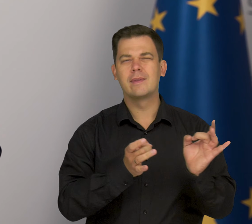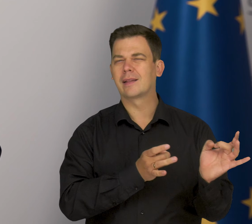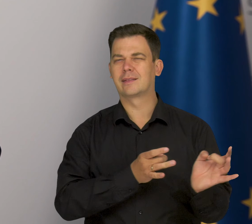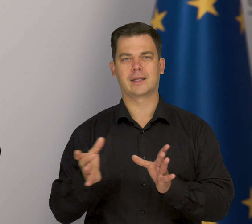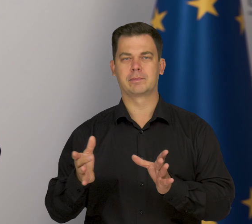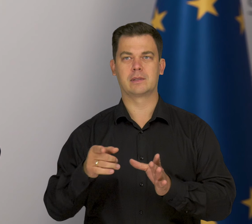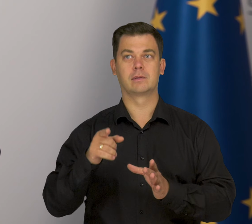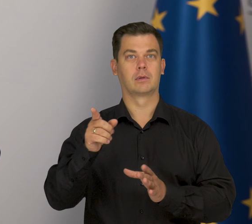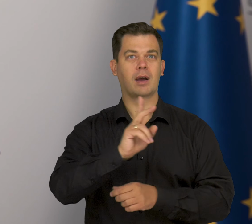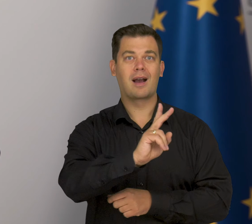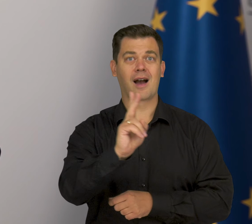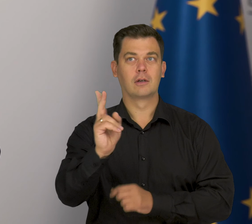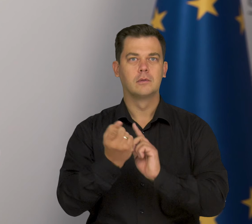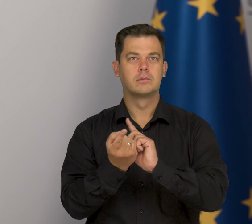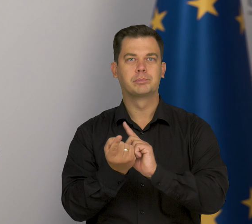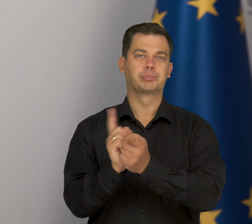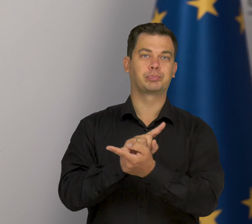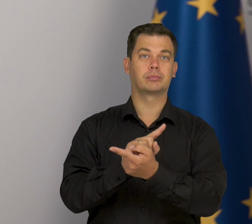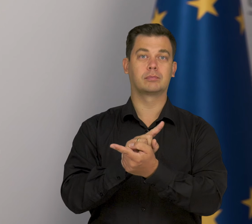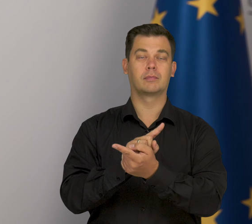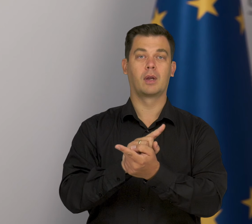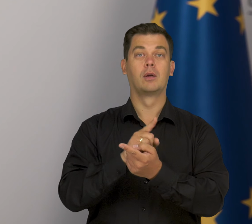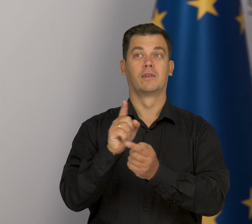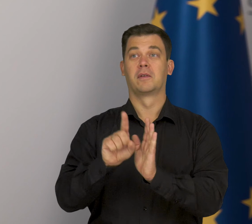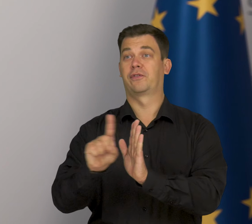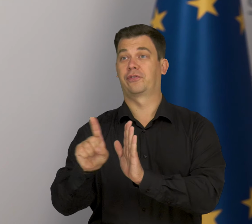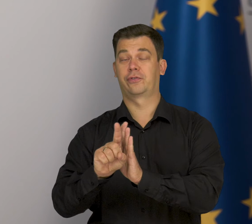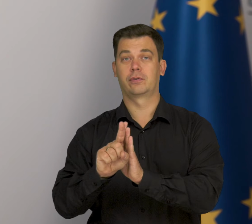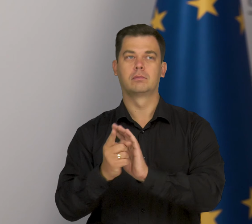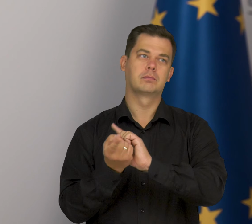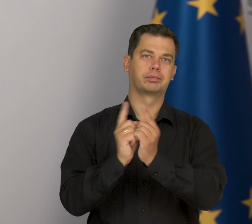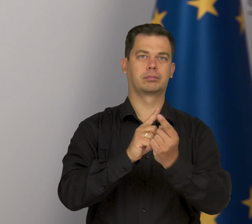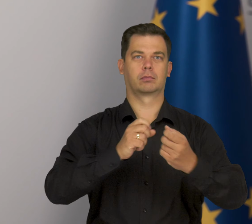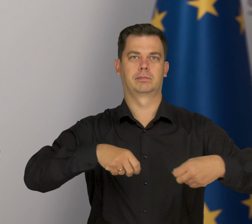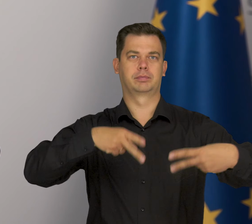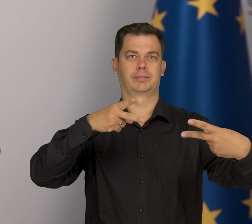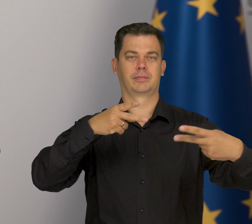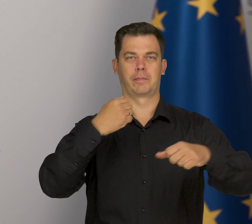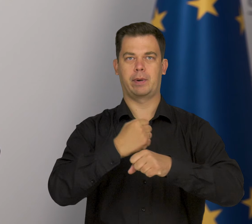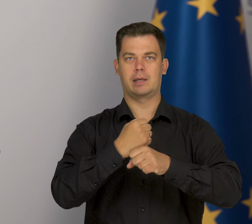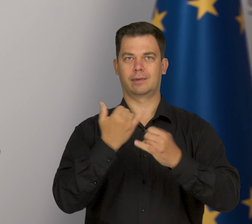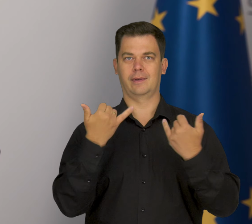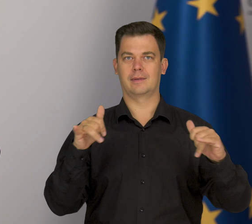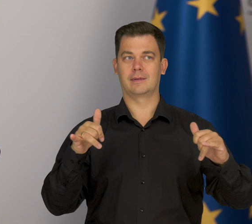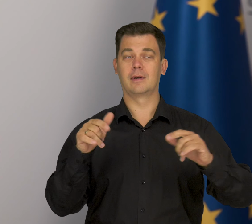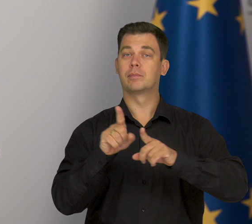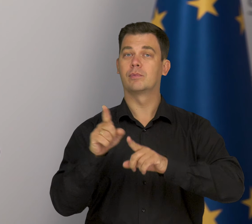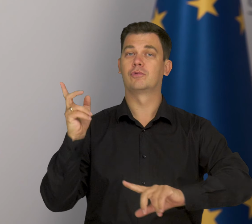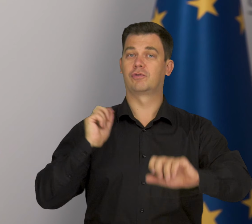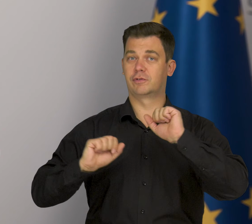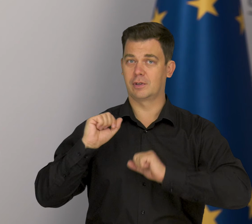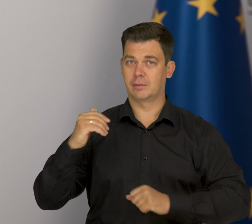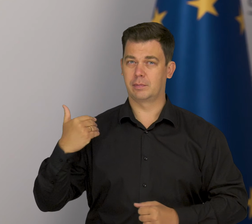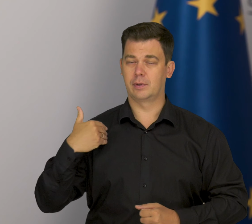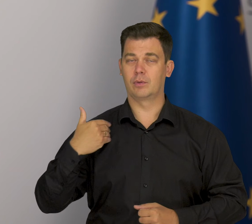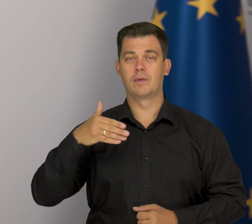Błyskawicznie przestawili się Państwo na inny tryb nauczania i pracy. Odbywały się